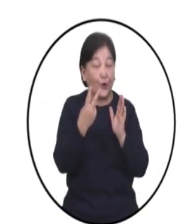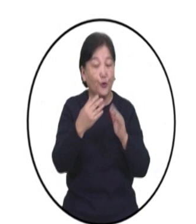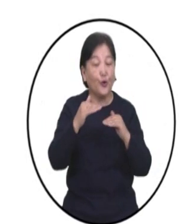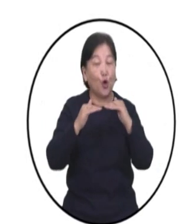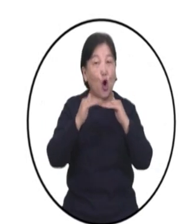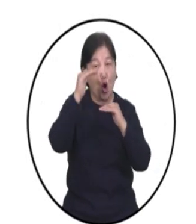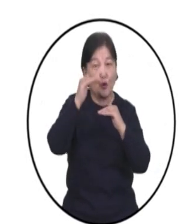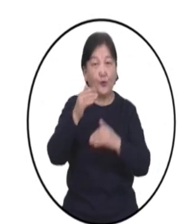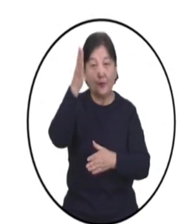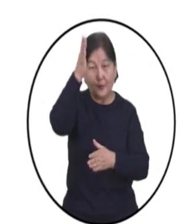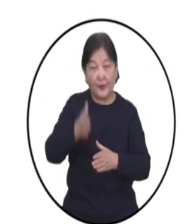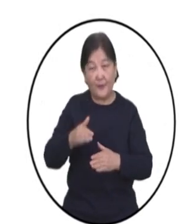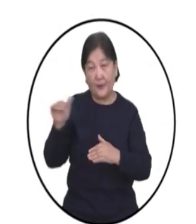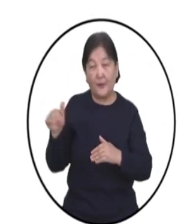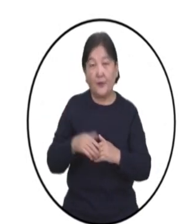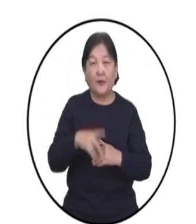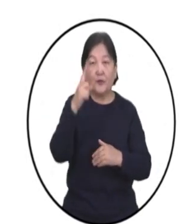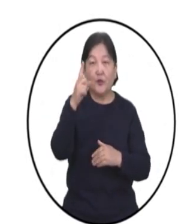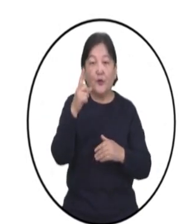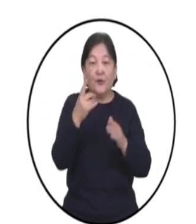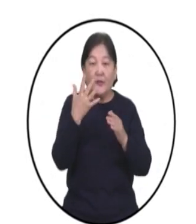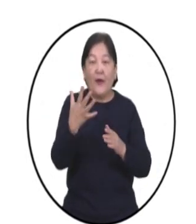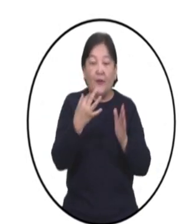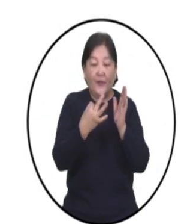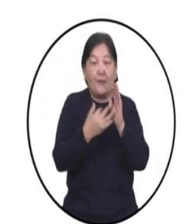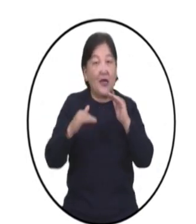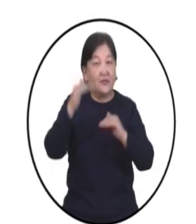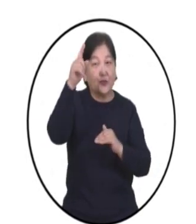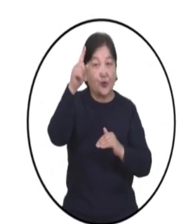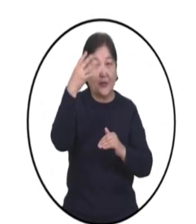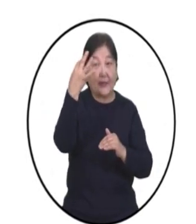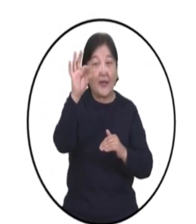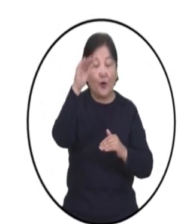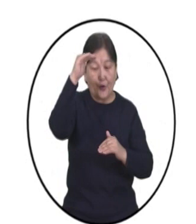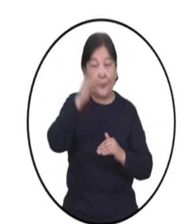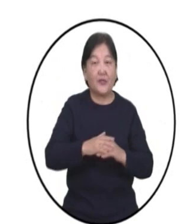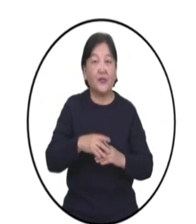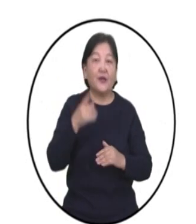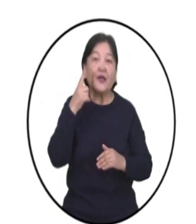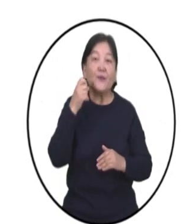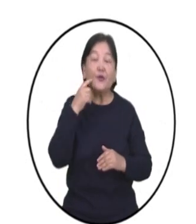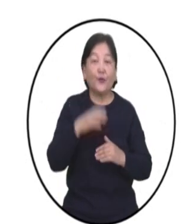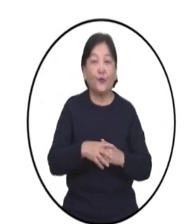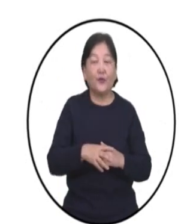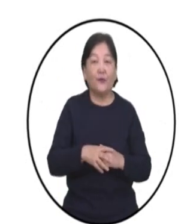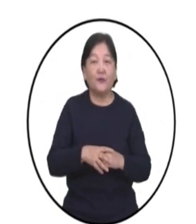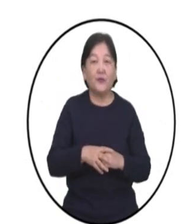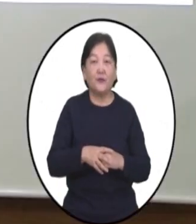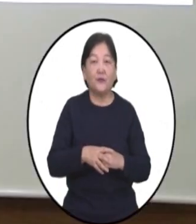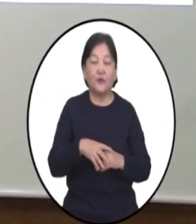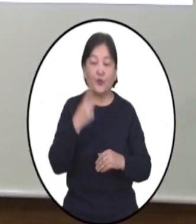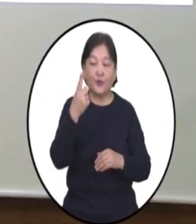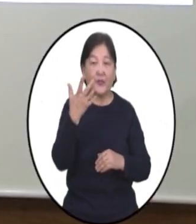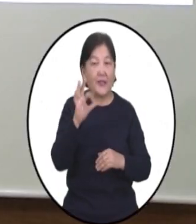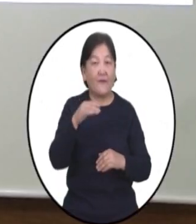доод кавертэл нь бол 158-аас 180 хооронд тархацтай байхад охтих бол яг хөөрэ дундаж өндөртэй нь харьцуулаад үзэхэд бол